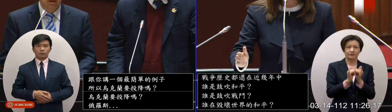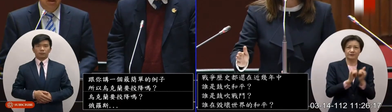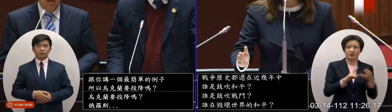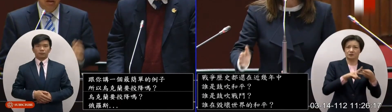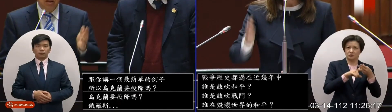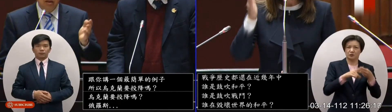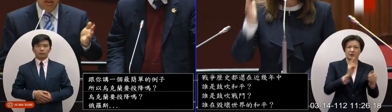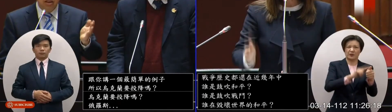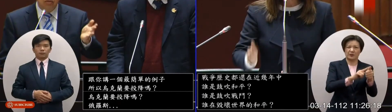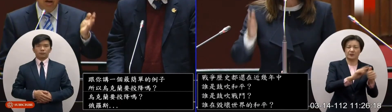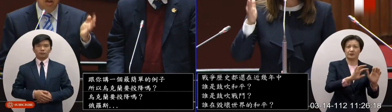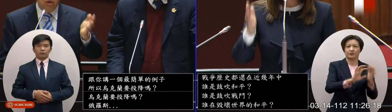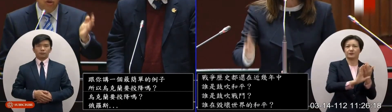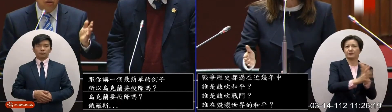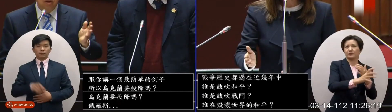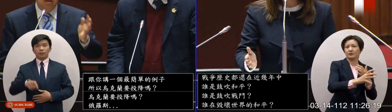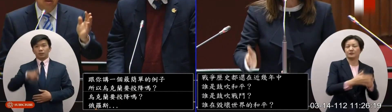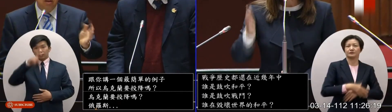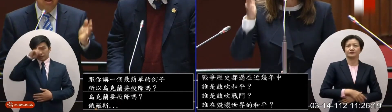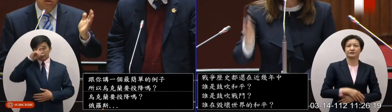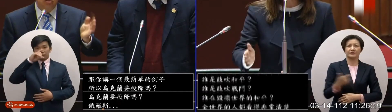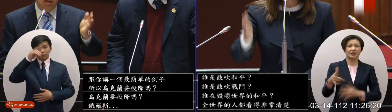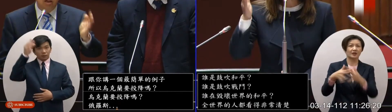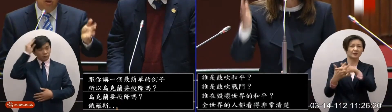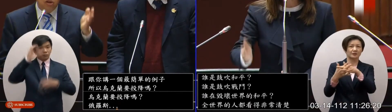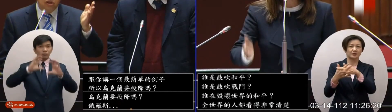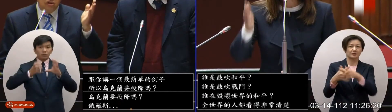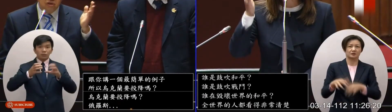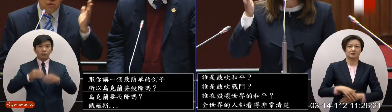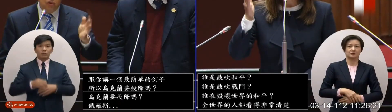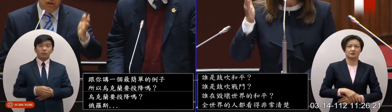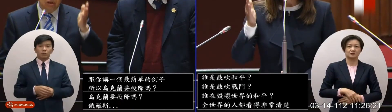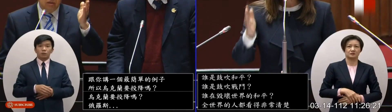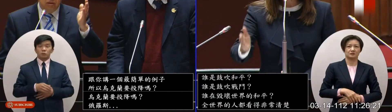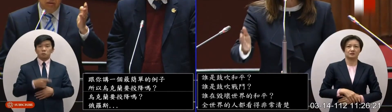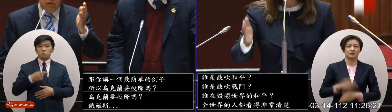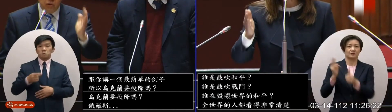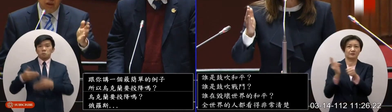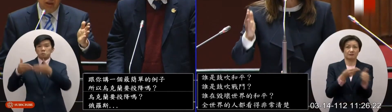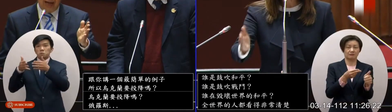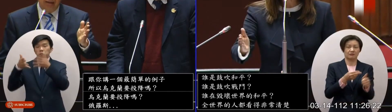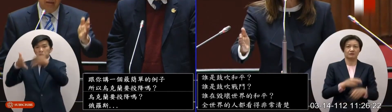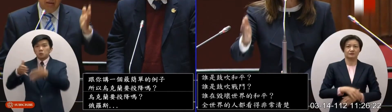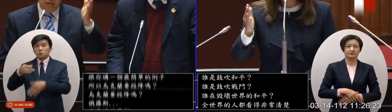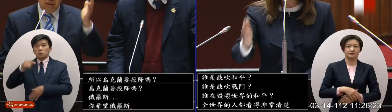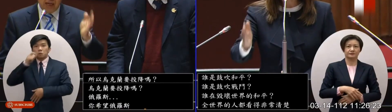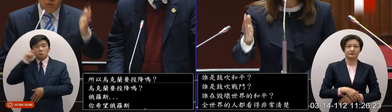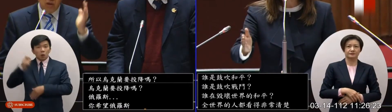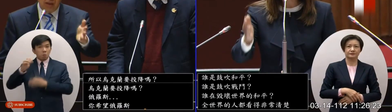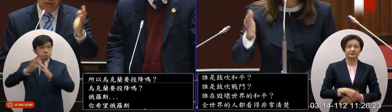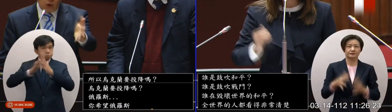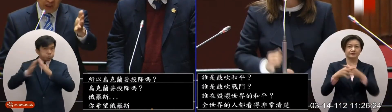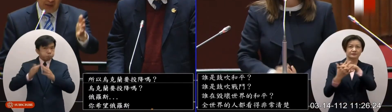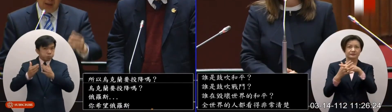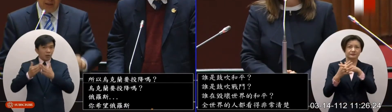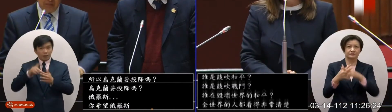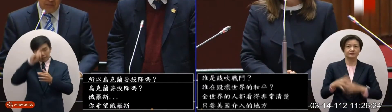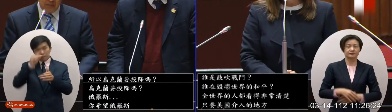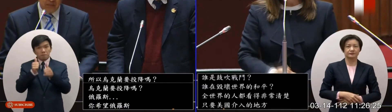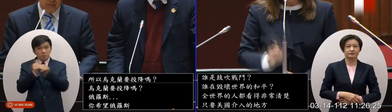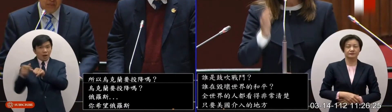人的国家。这样子的一个美国， 你希望俄罗斯去入侵 这样子的一个美国， 让乌克兰投降